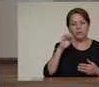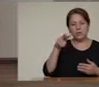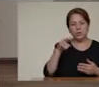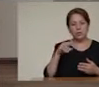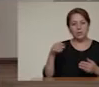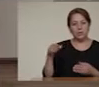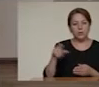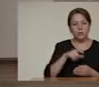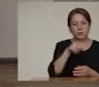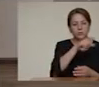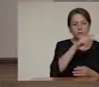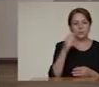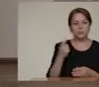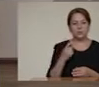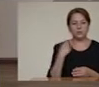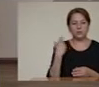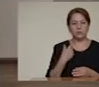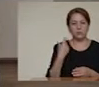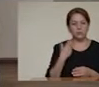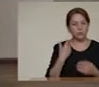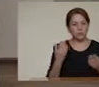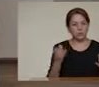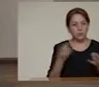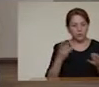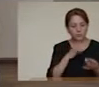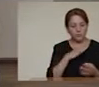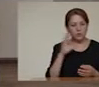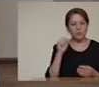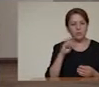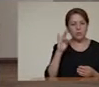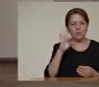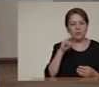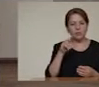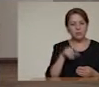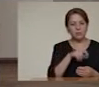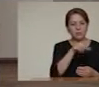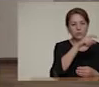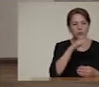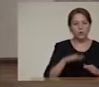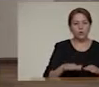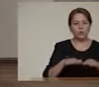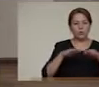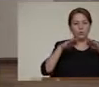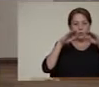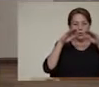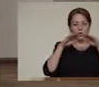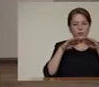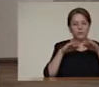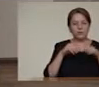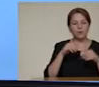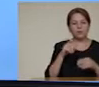dehqonchilikda ahamiyati muhim hisoblangan va Nil daryosi toshqinlari esa